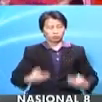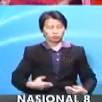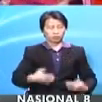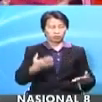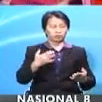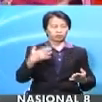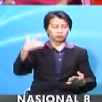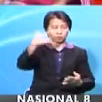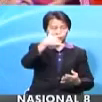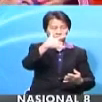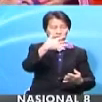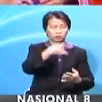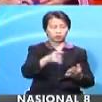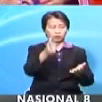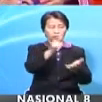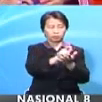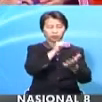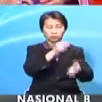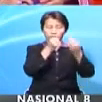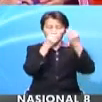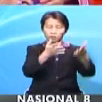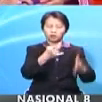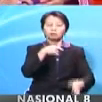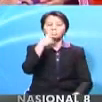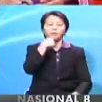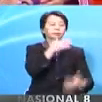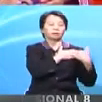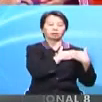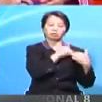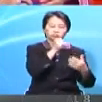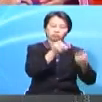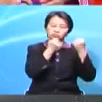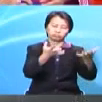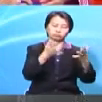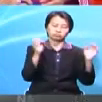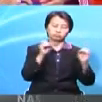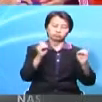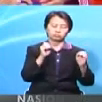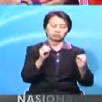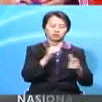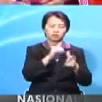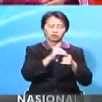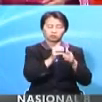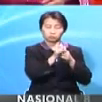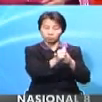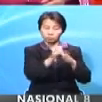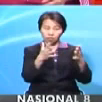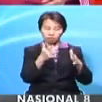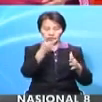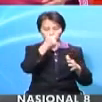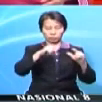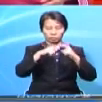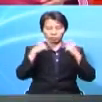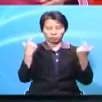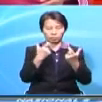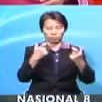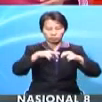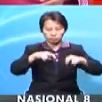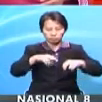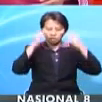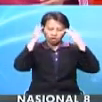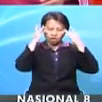bagaimanapun laporan akhir tidak mengumumkan Siapa yang bertanggung jawab menjadi dalam perbuatan tersebut karena pasukan penjahat tidak pasti